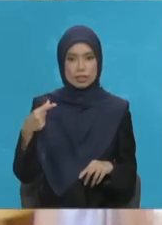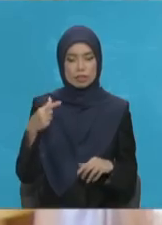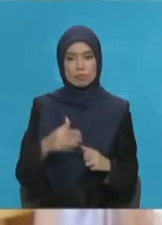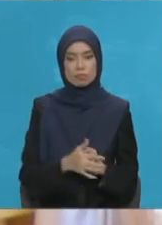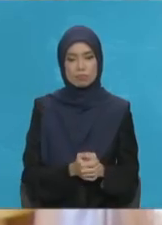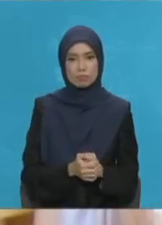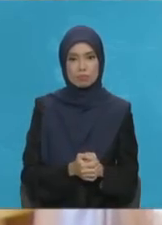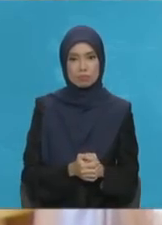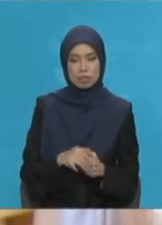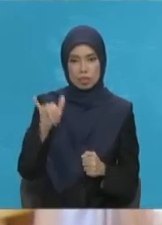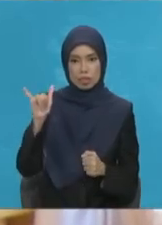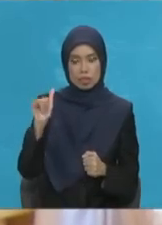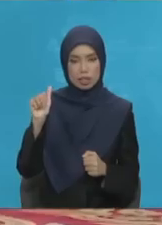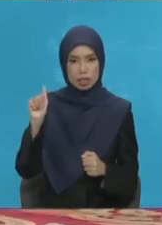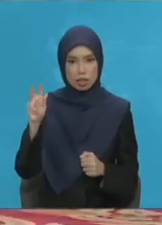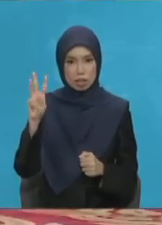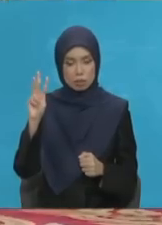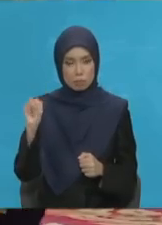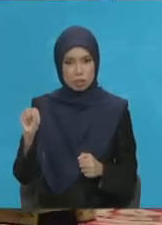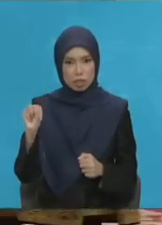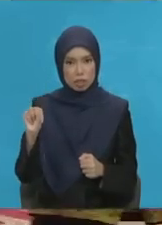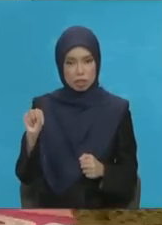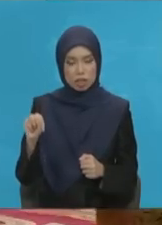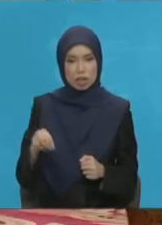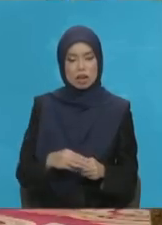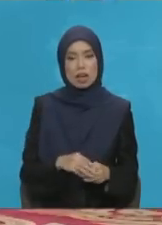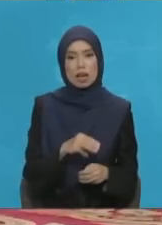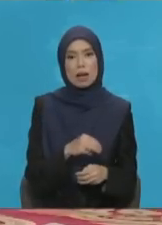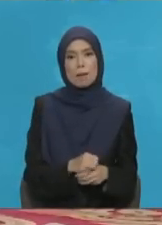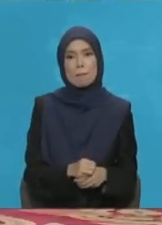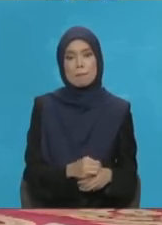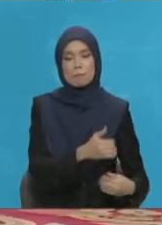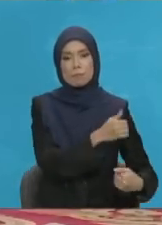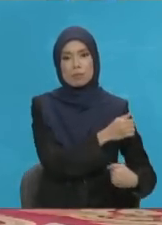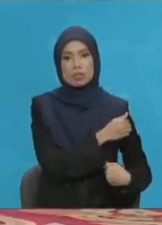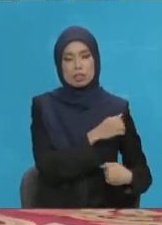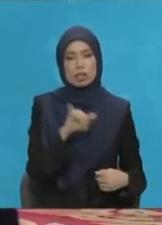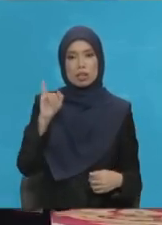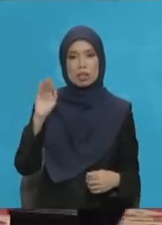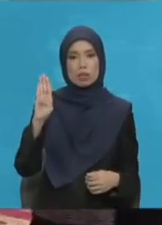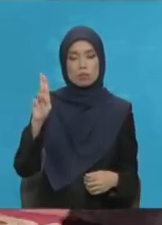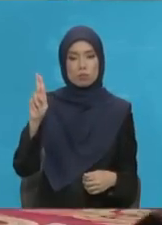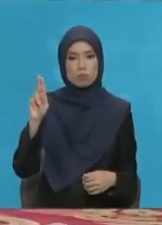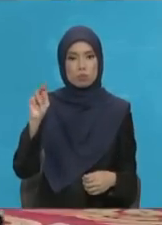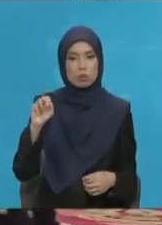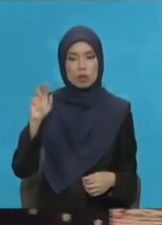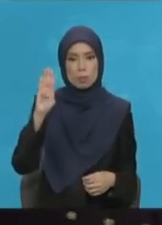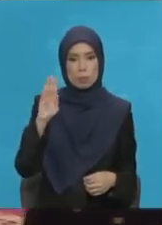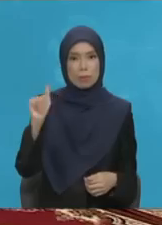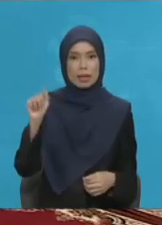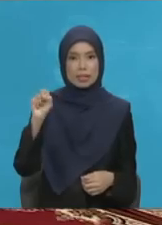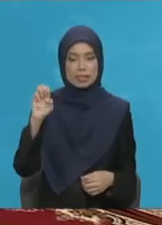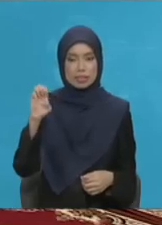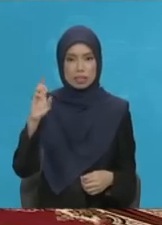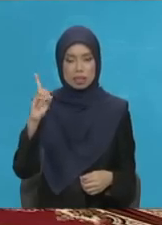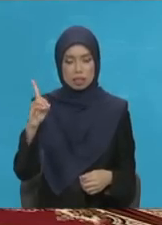yang amat Mulia pangeran sanggamara di Raja meja Jenderal bersarang Pangeran Haji Ibnu Basit menyembahkan kepada yang